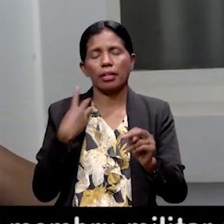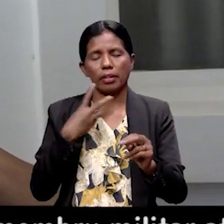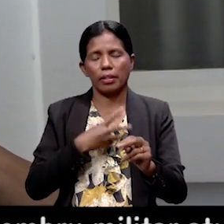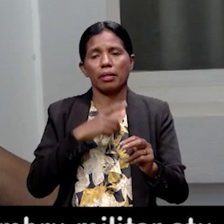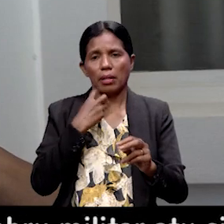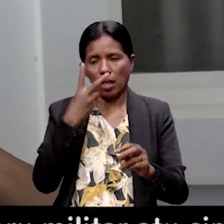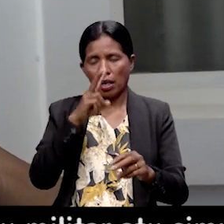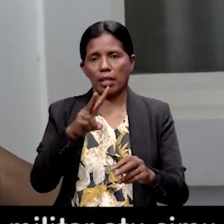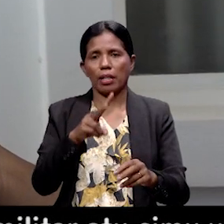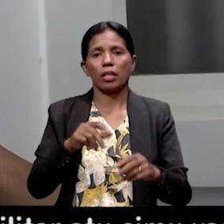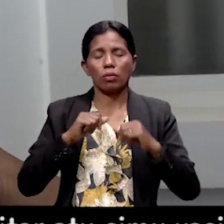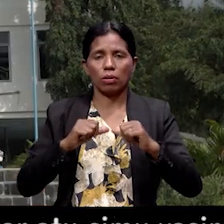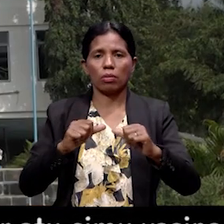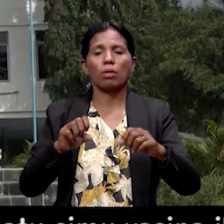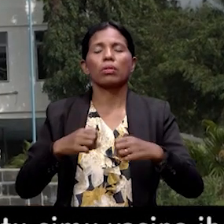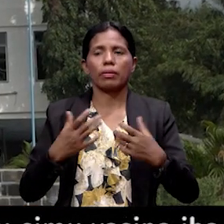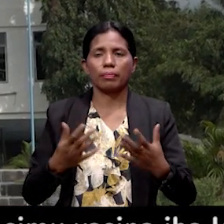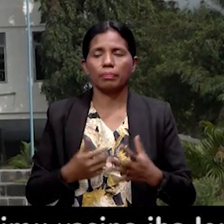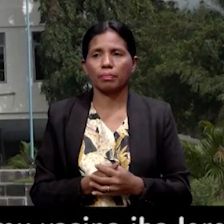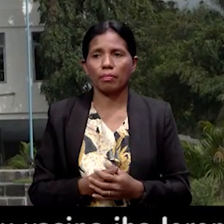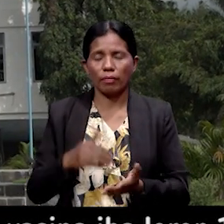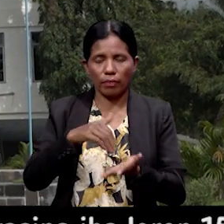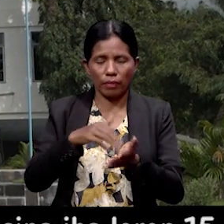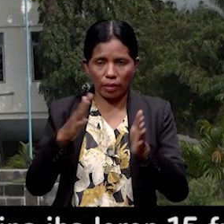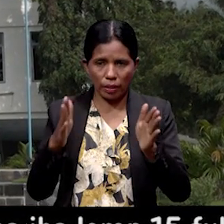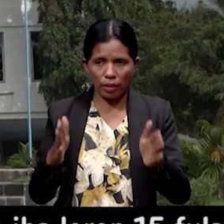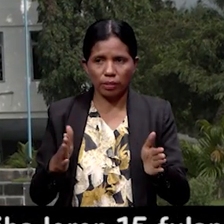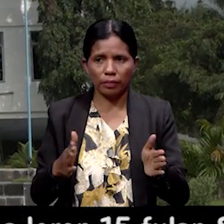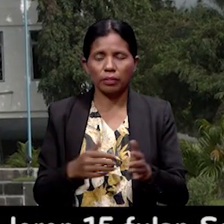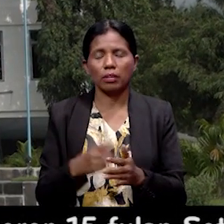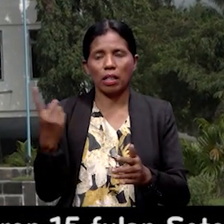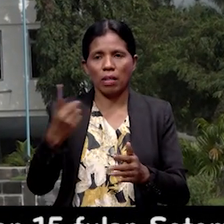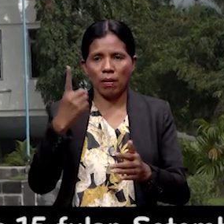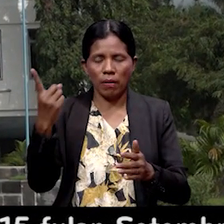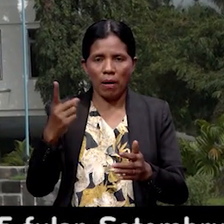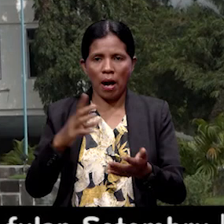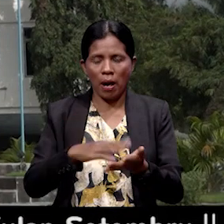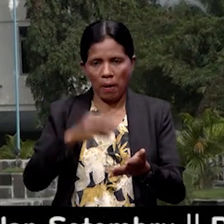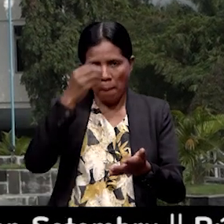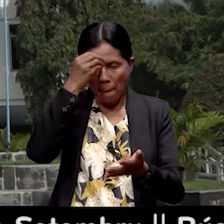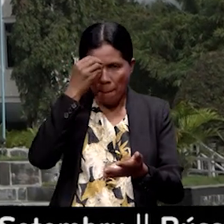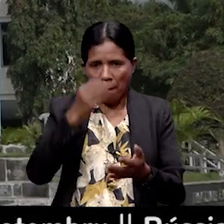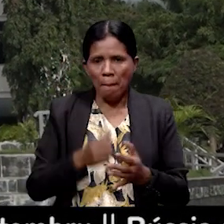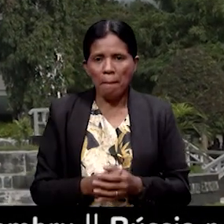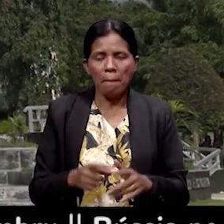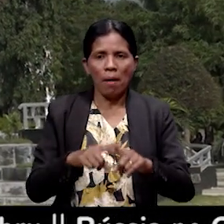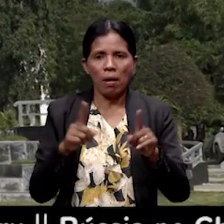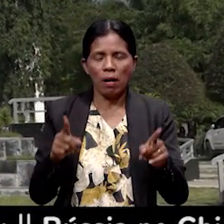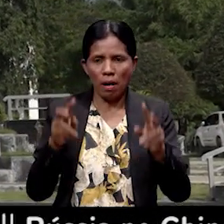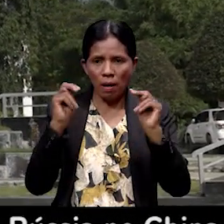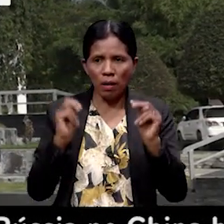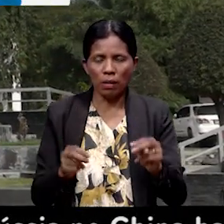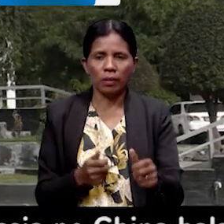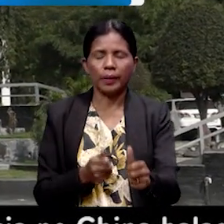ninya kontinu karta ne rasi estudante ensino superior sena fatin halau aula aprendizagem mai be precisa